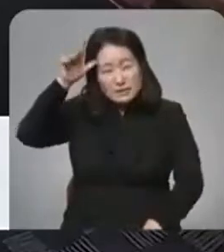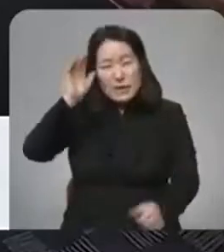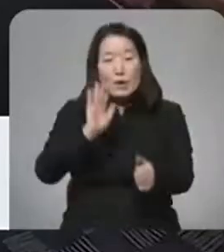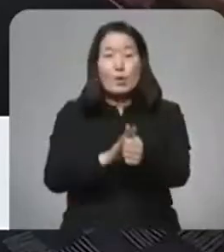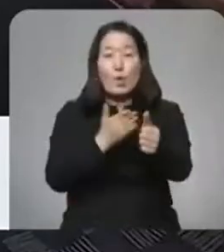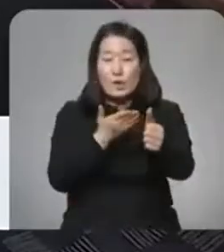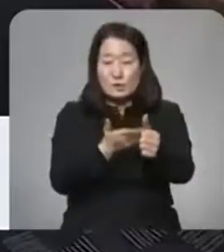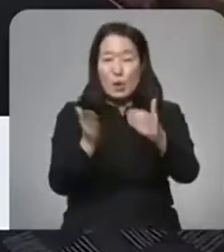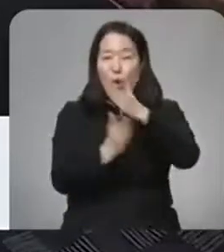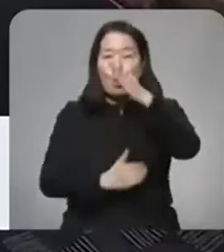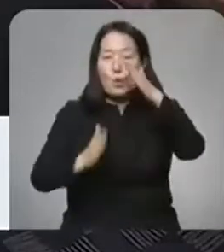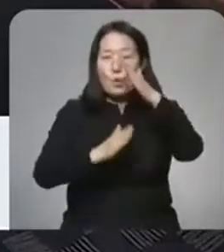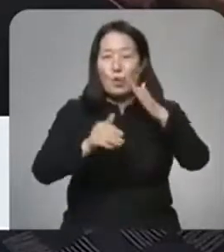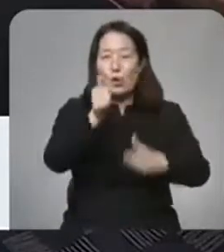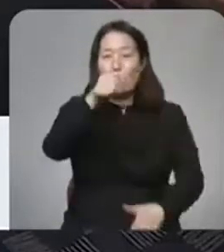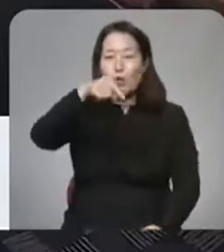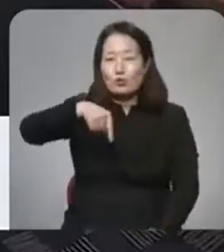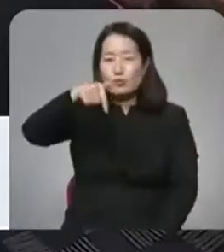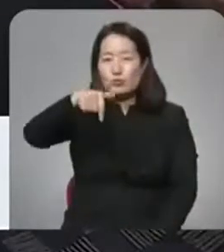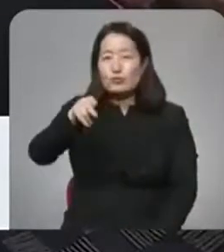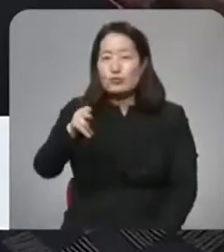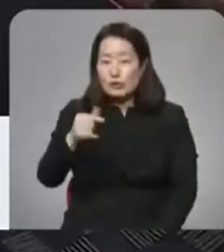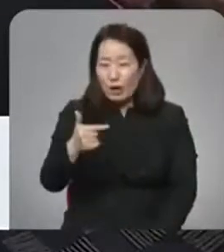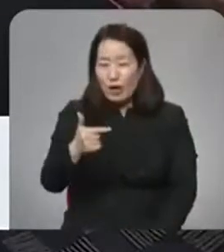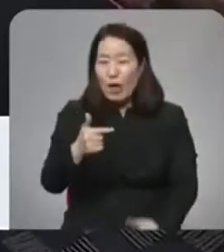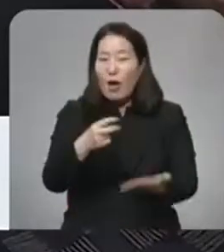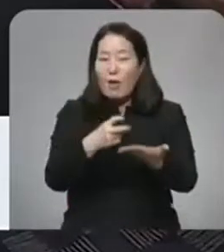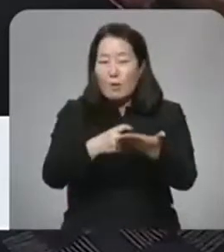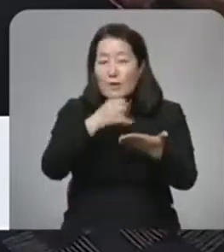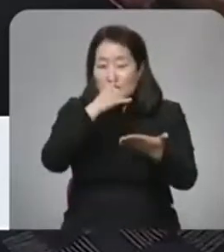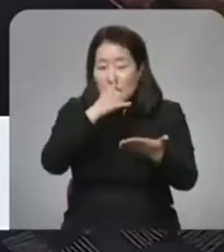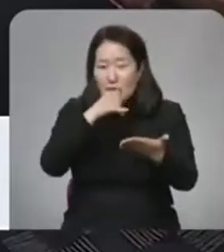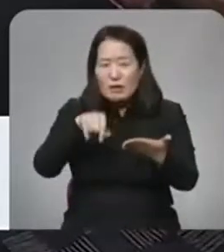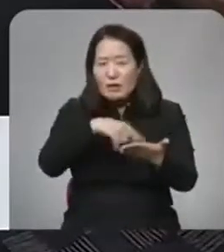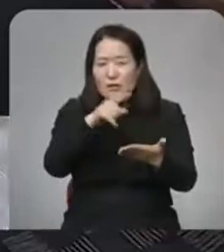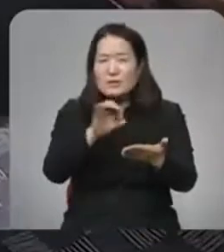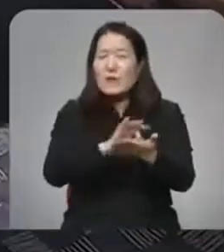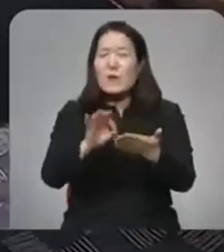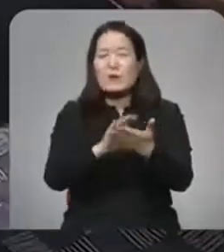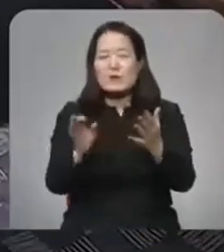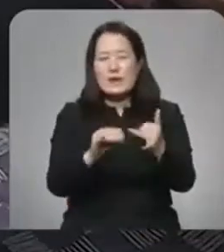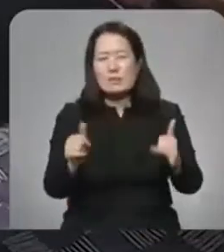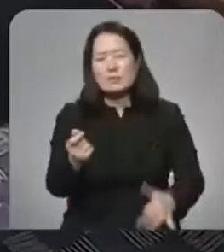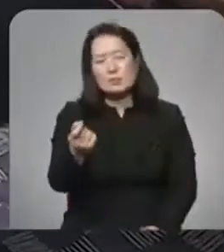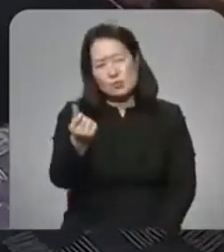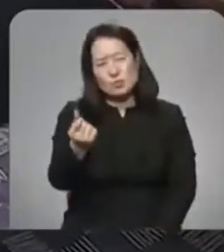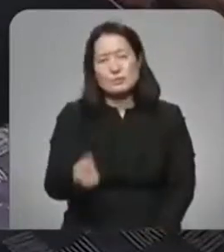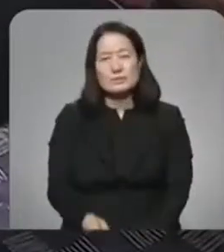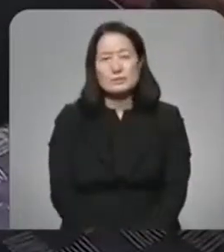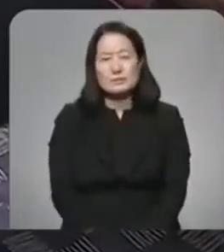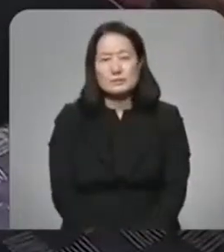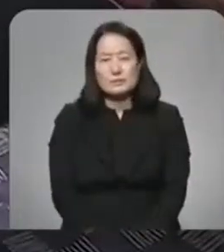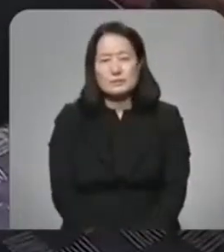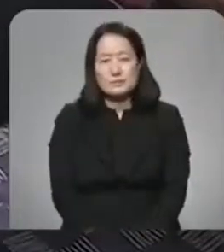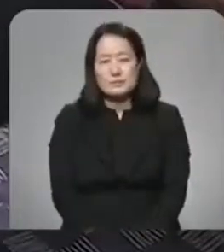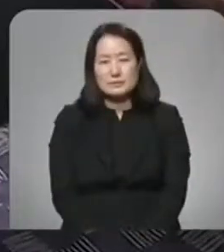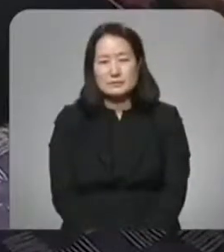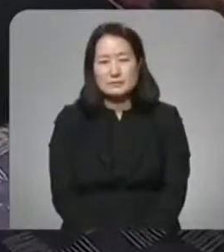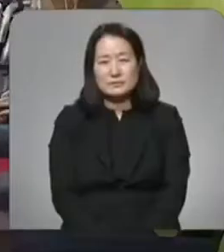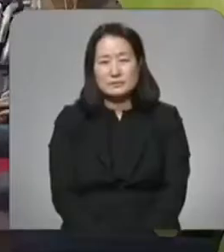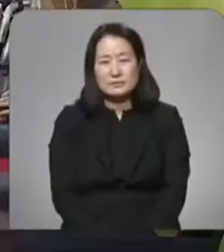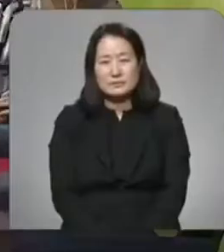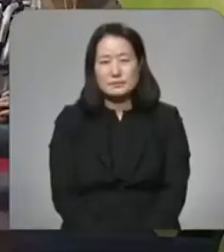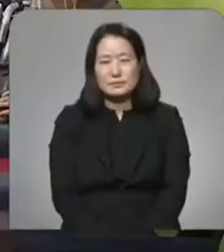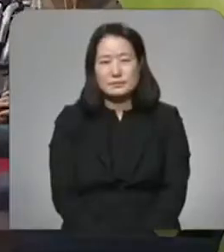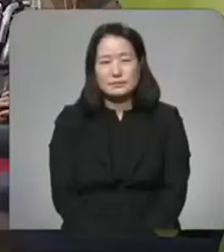위한 공공후견인 제도가 시행 중이지만 아직 이용자는 드물다고 합니다. 이현기 기자의 보도입니다.